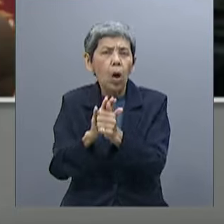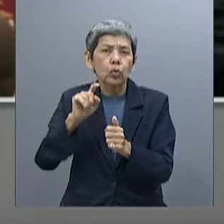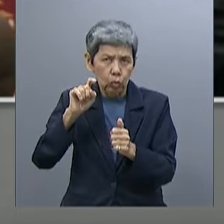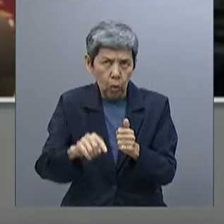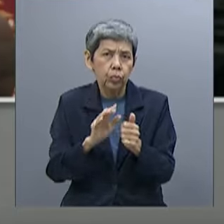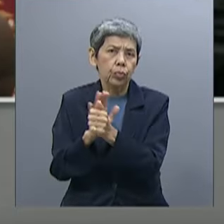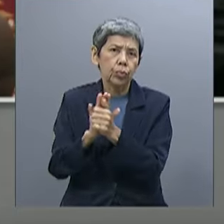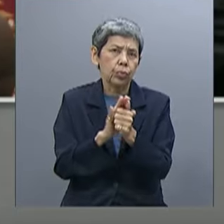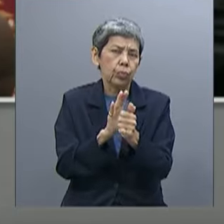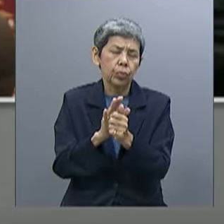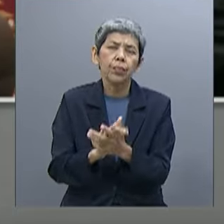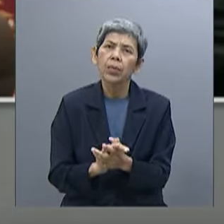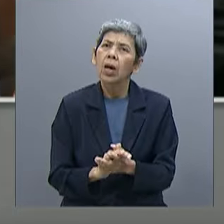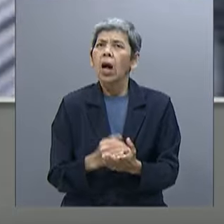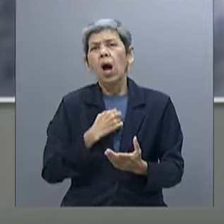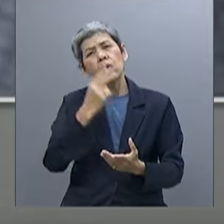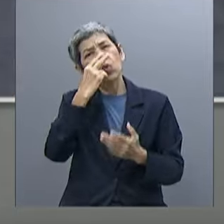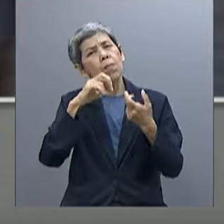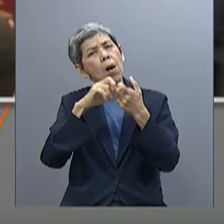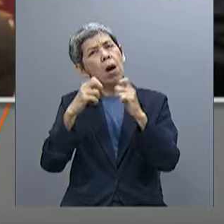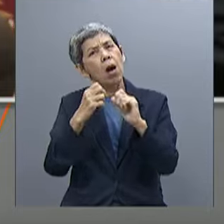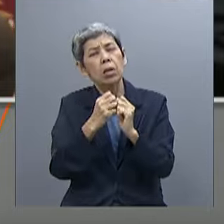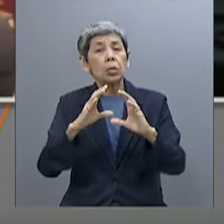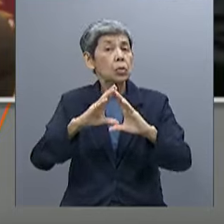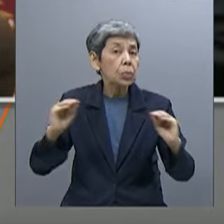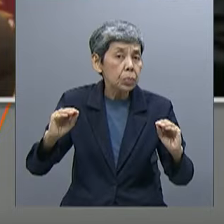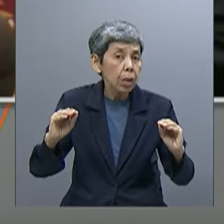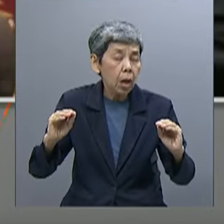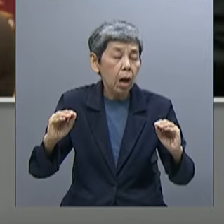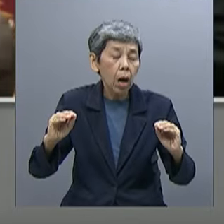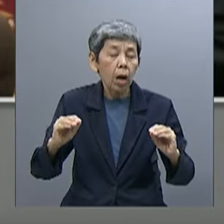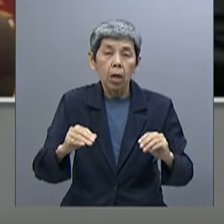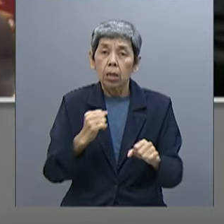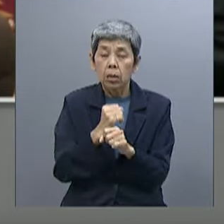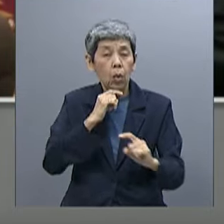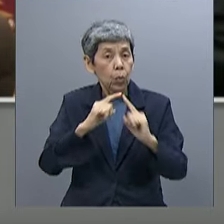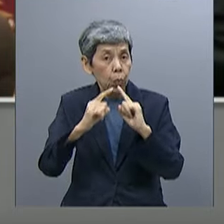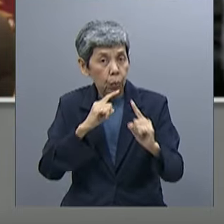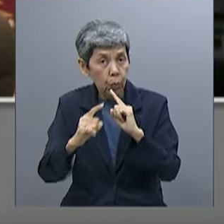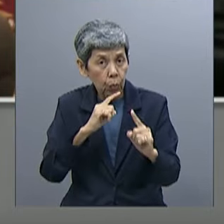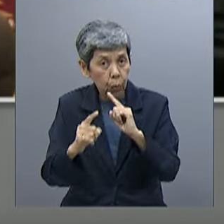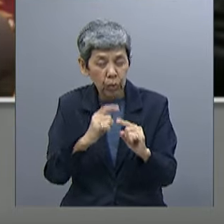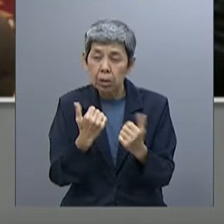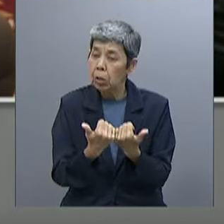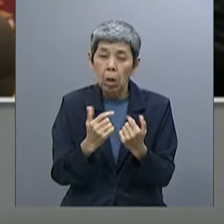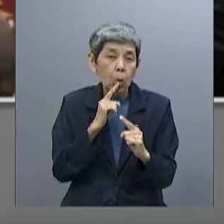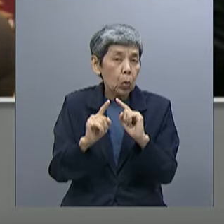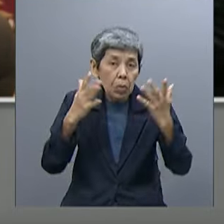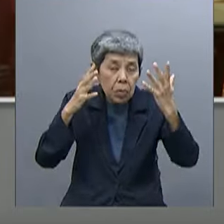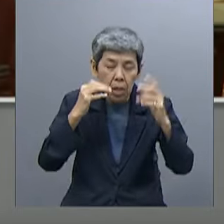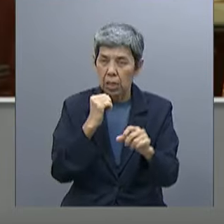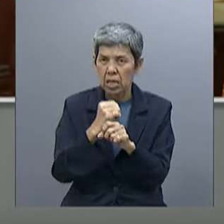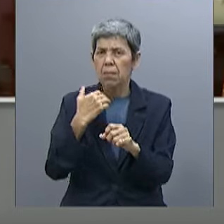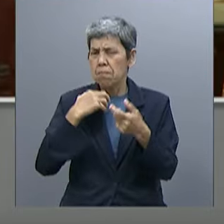เรื่องที่เกิดขึ้นแต่ว่าความรุนแรงจะยุติได้หรือไม่กระบวนการพูดคุยสันติสุขที่มันล่าช้าอยู่แล้วยิ่งม